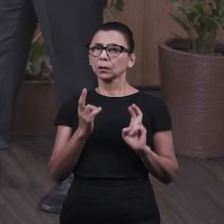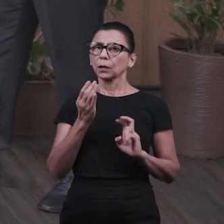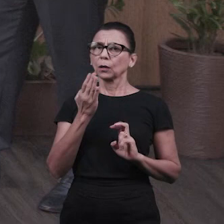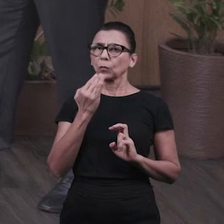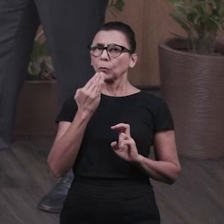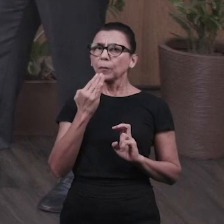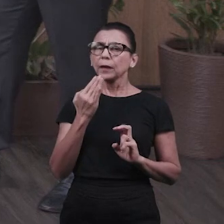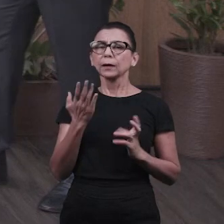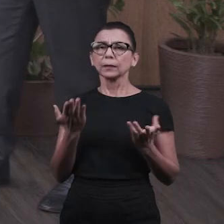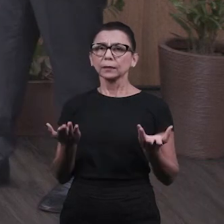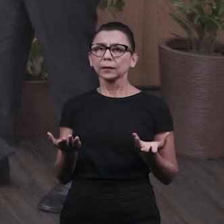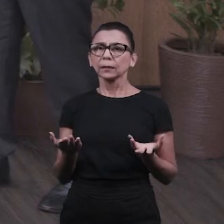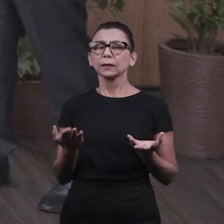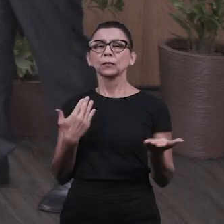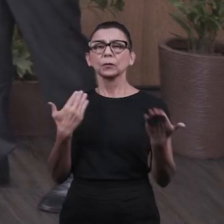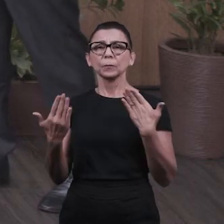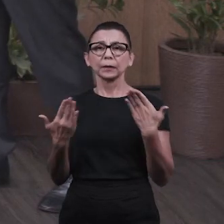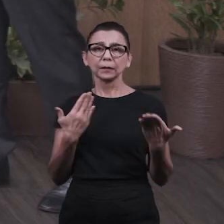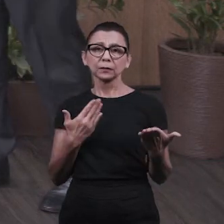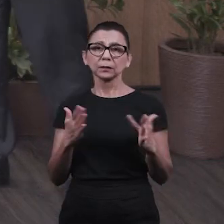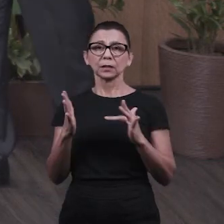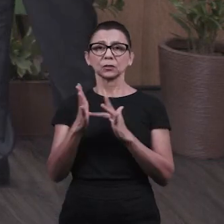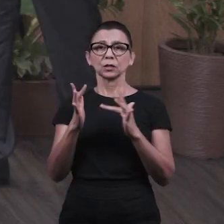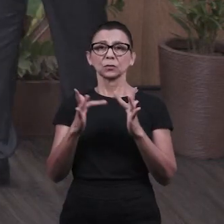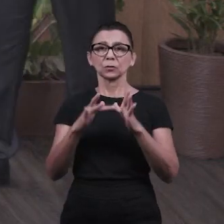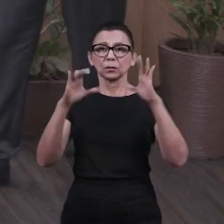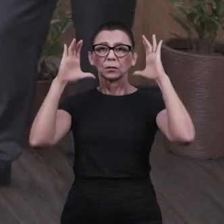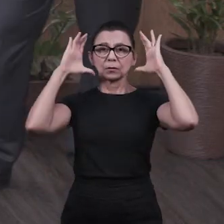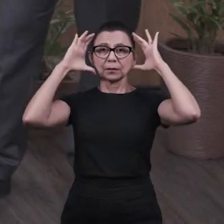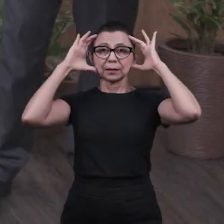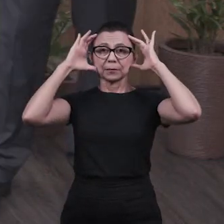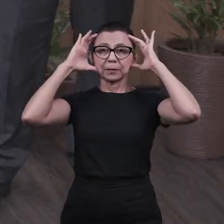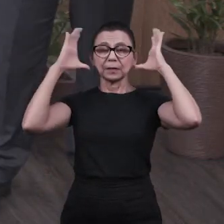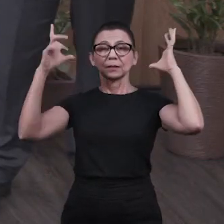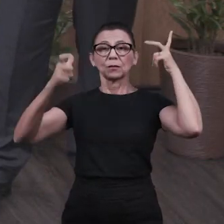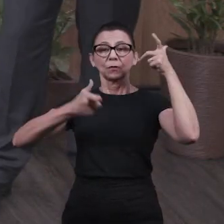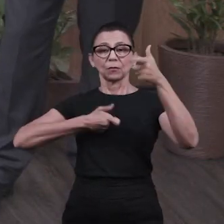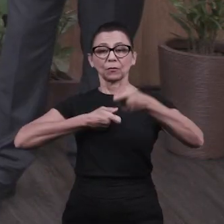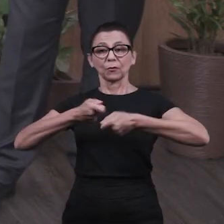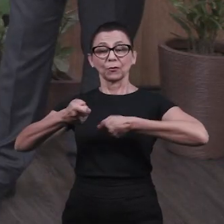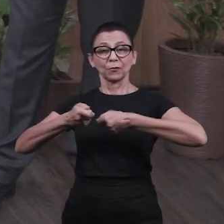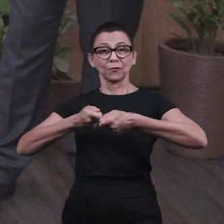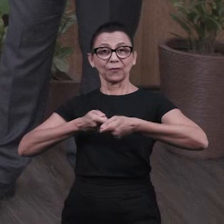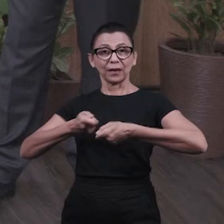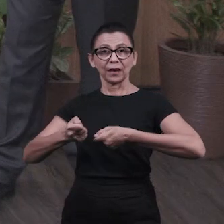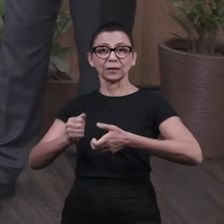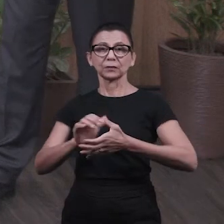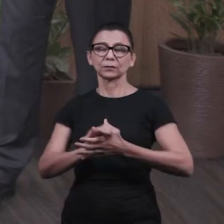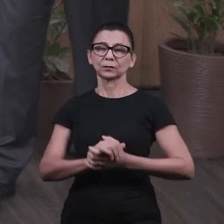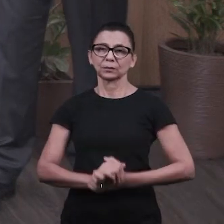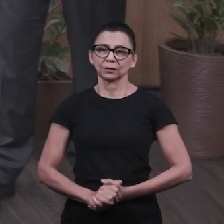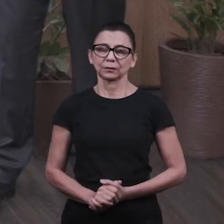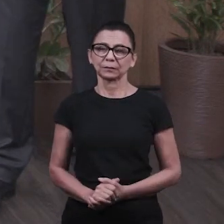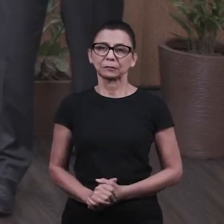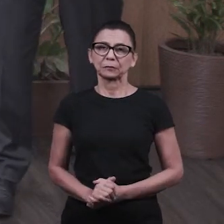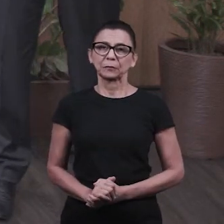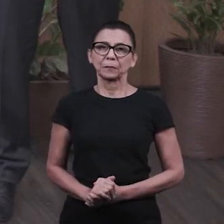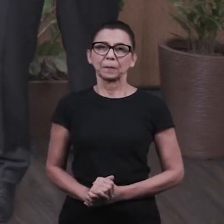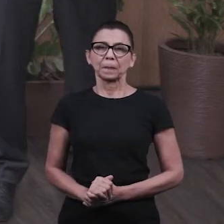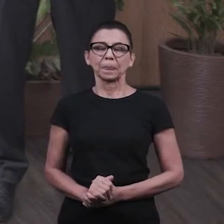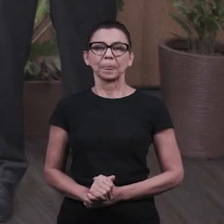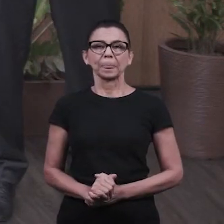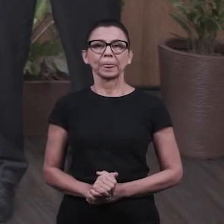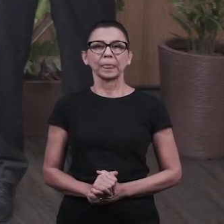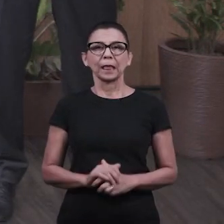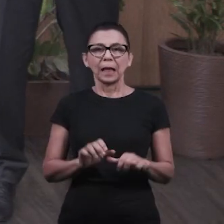tête est Jésus. Jésus est la tête de l'Église. Les pieds, bien-aimés, sont une prophétie